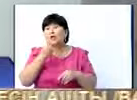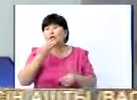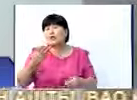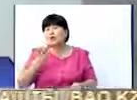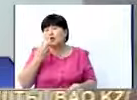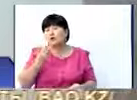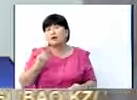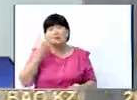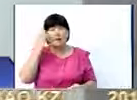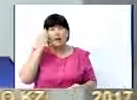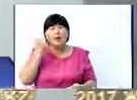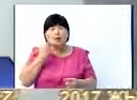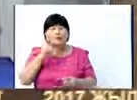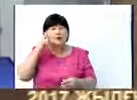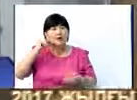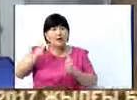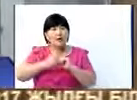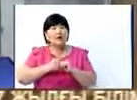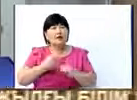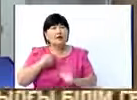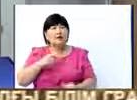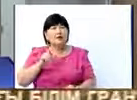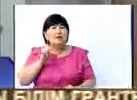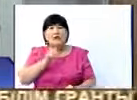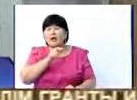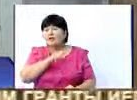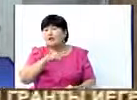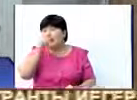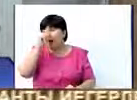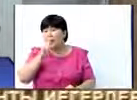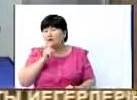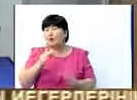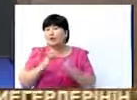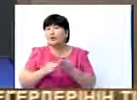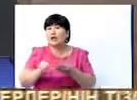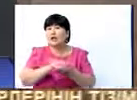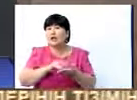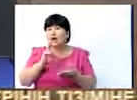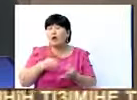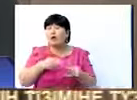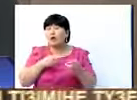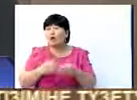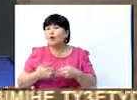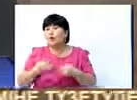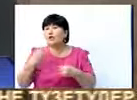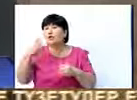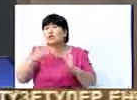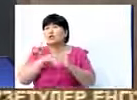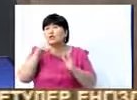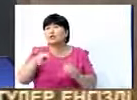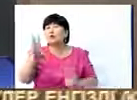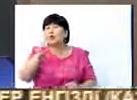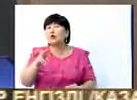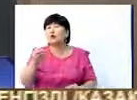тұратынын бағамдайды. Мұны қаперіне іліп, арам ойларын жоспарлап, араға ай салып, осы үйге қайта келіп, қарумен қорқытып, 27 мың доллардан